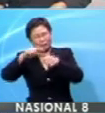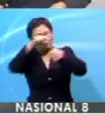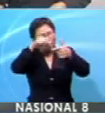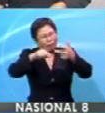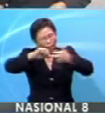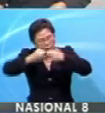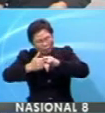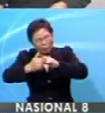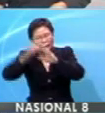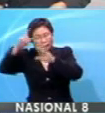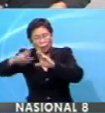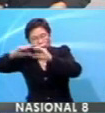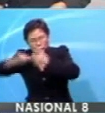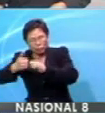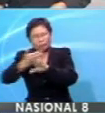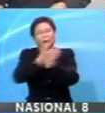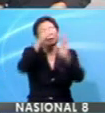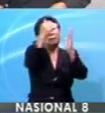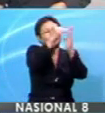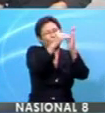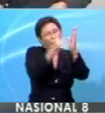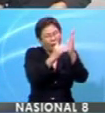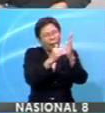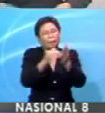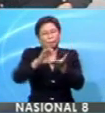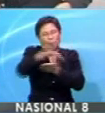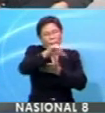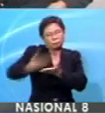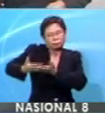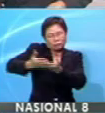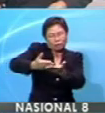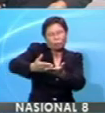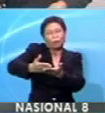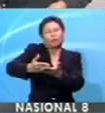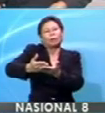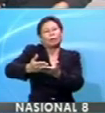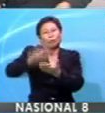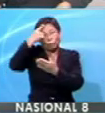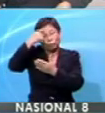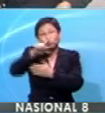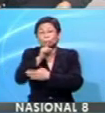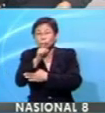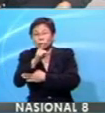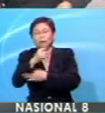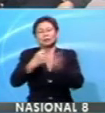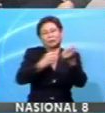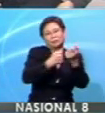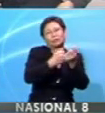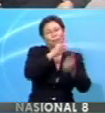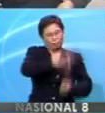suuahun paburan yangcadangkanih diteruskanemas berp kepada